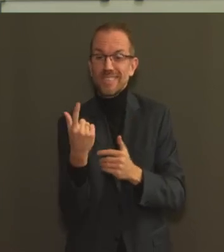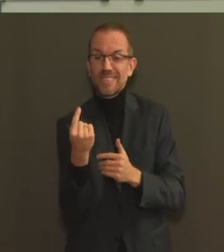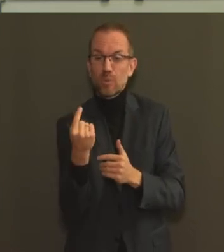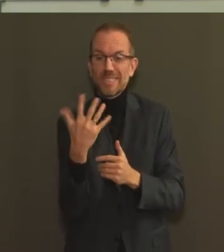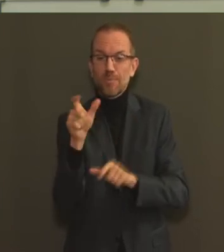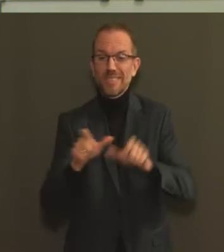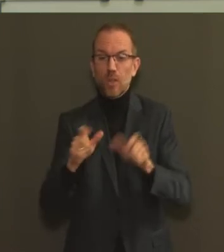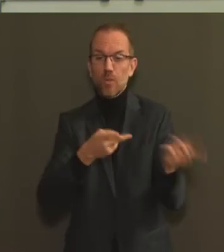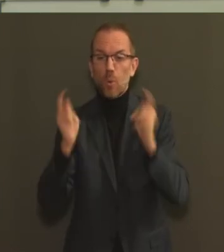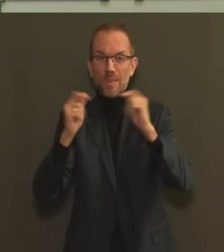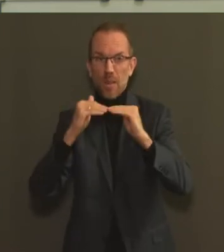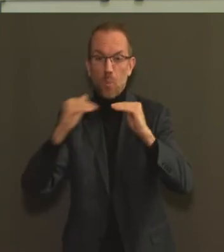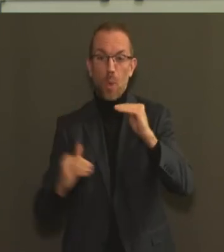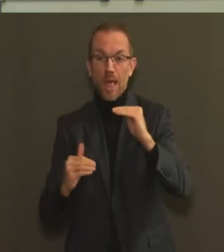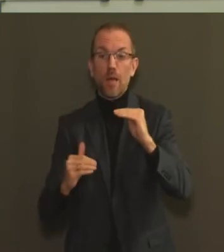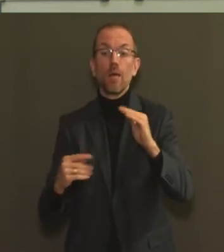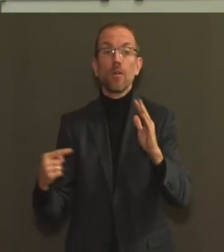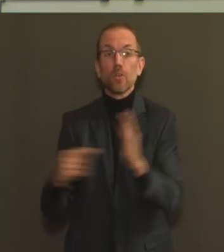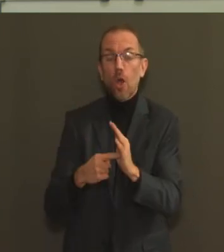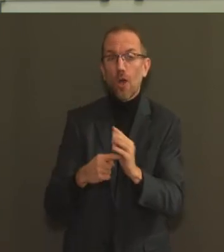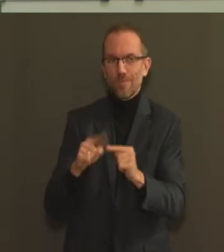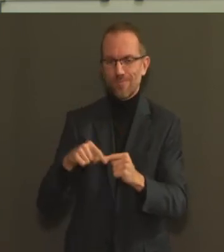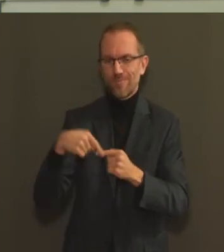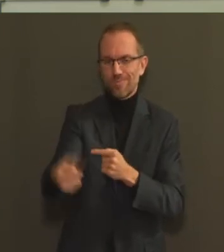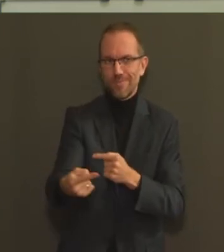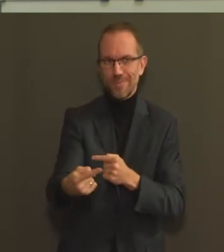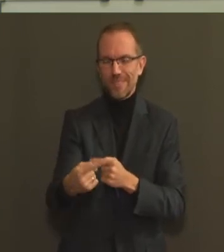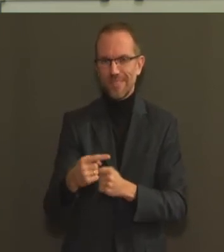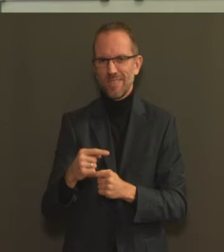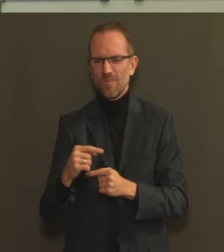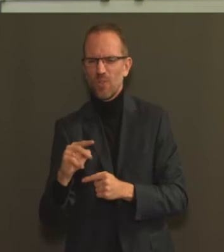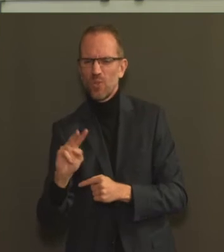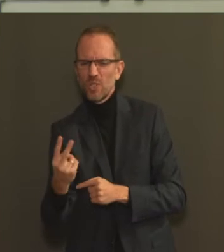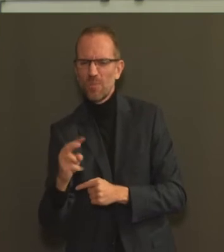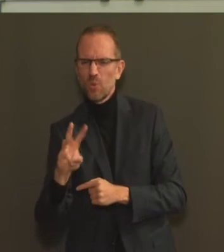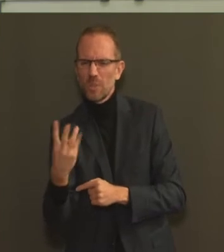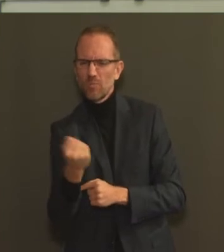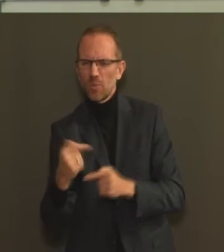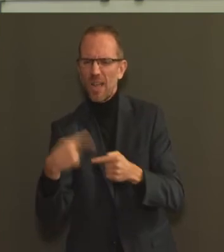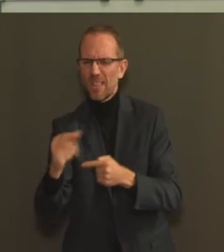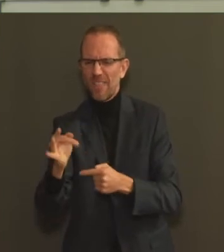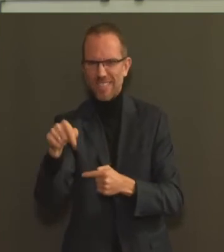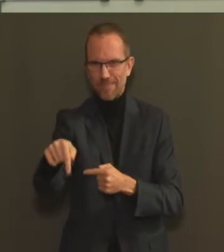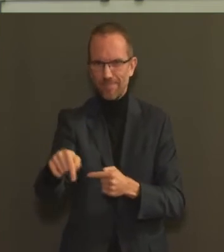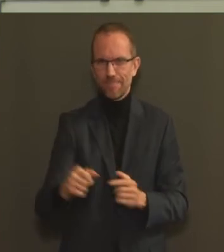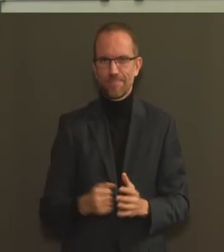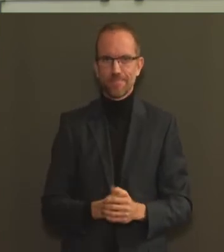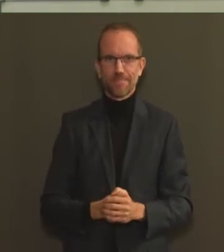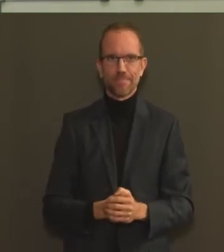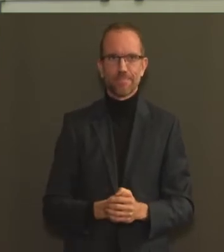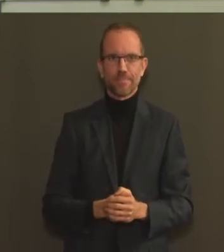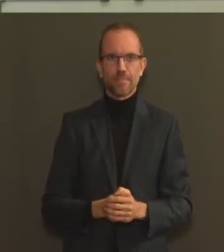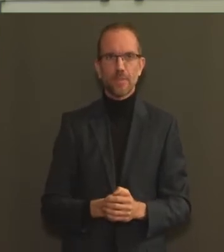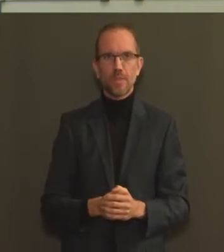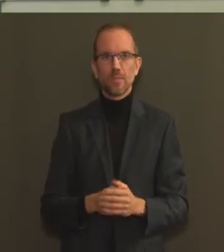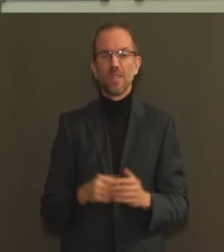deuxième partie du mois de février. 3 provinces ont eu une petite augmentation dans le nombre d'admissions.